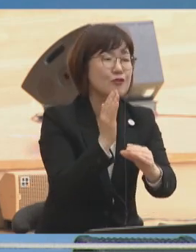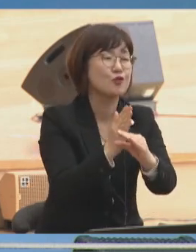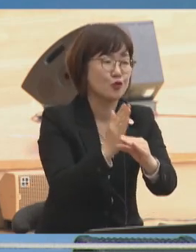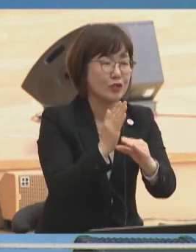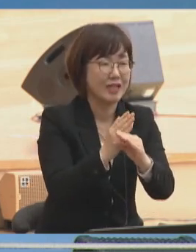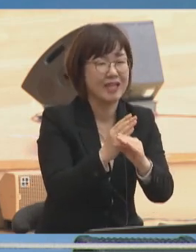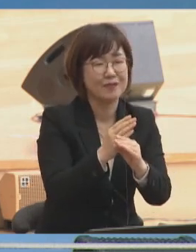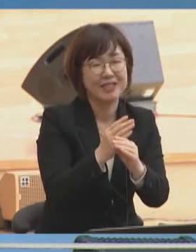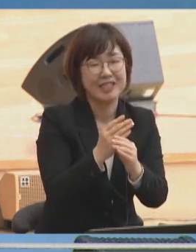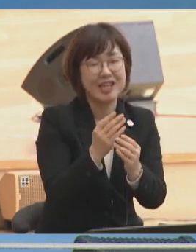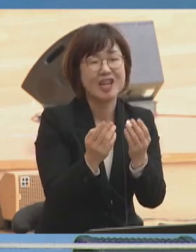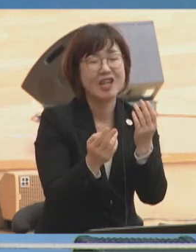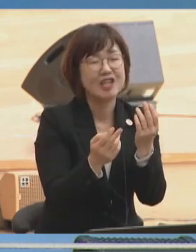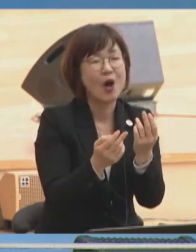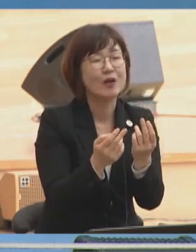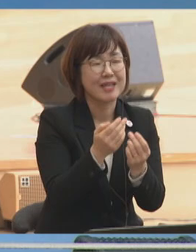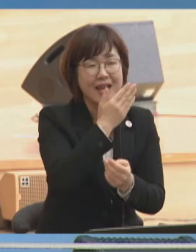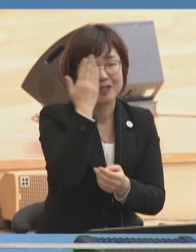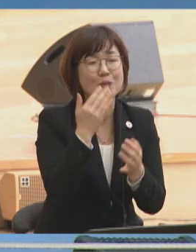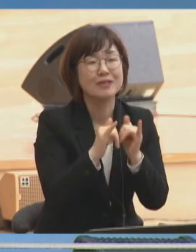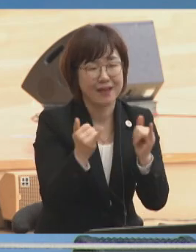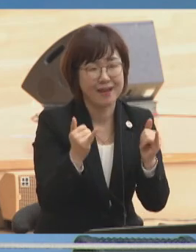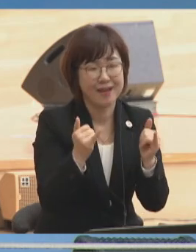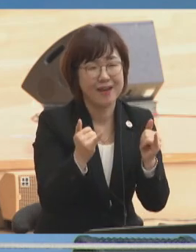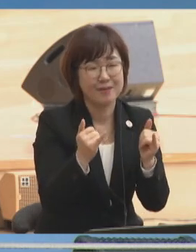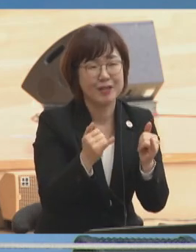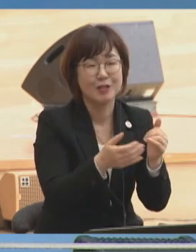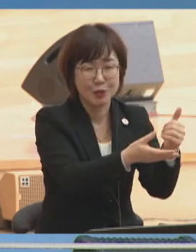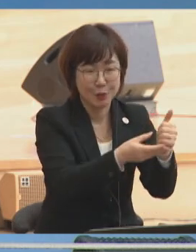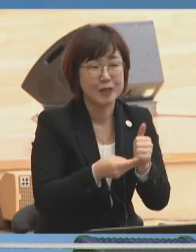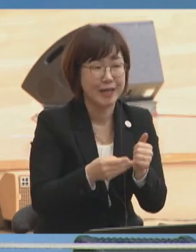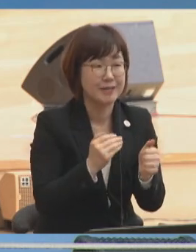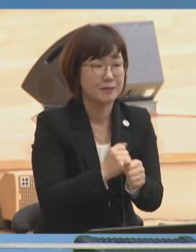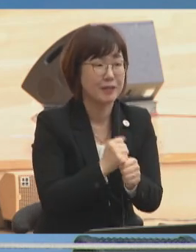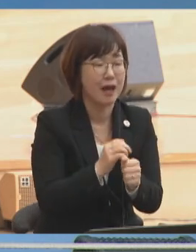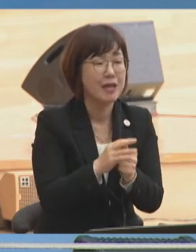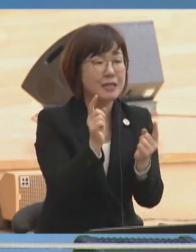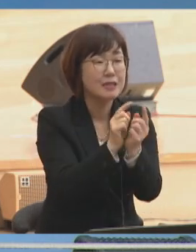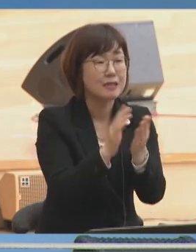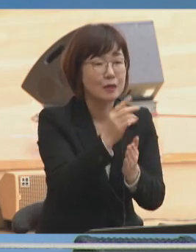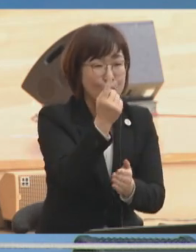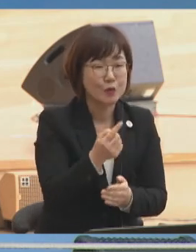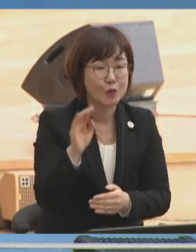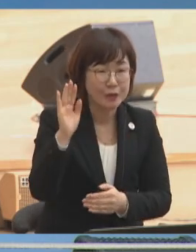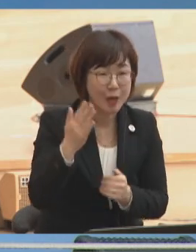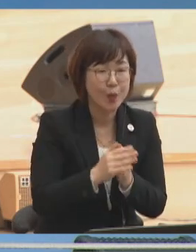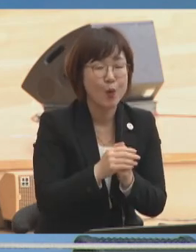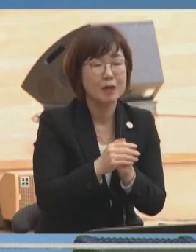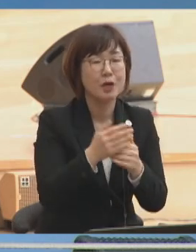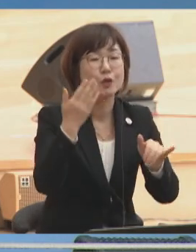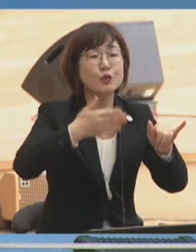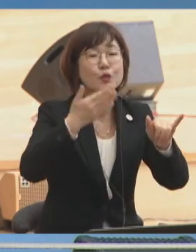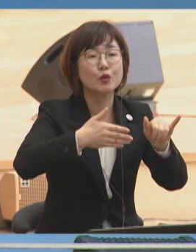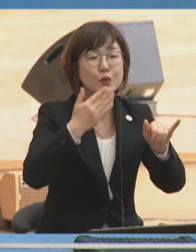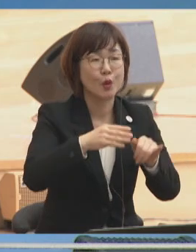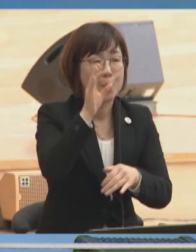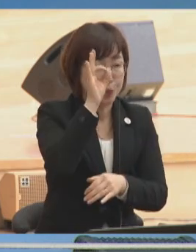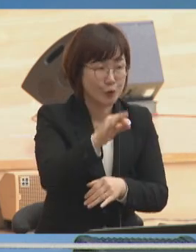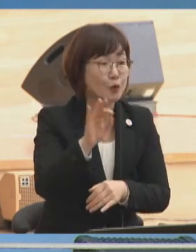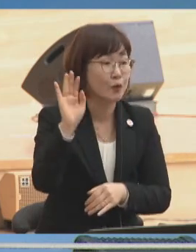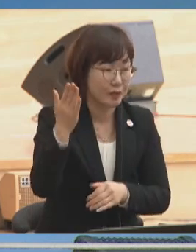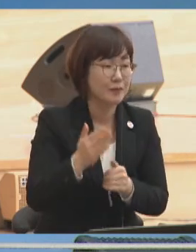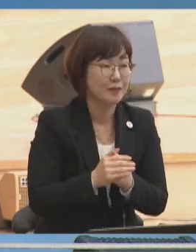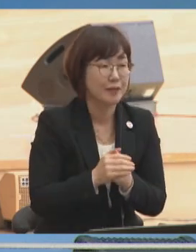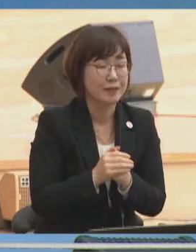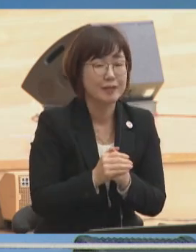오전 11시인데 우리 스튜디오 앞쪽에 그렇게 오셔도 좋고 아니면 유튜브 생중계로 양당간에 그렇게 하시면 돼요. 하여튼